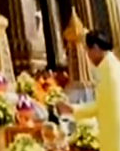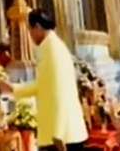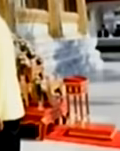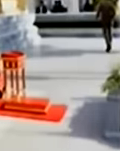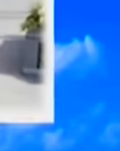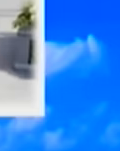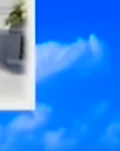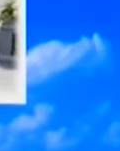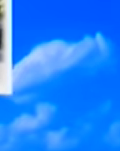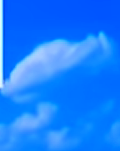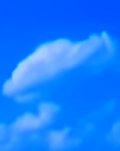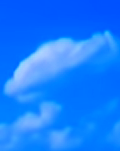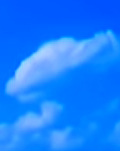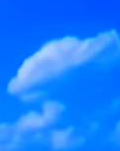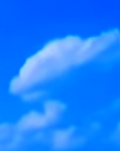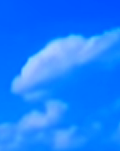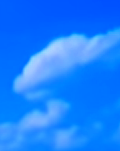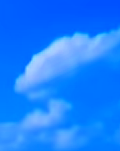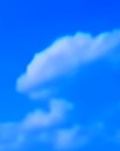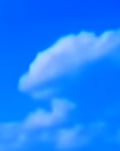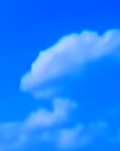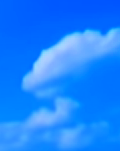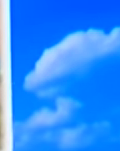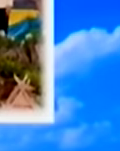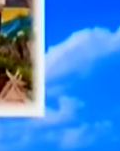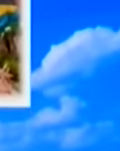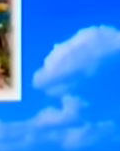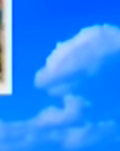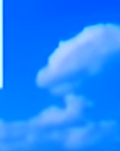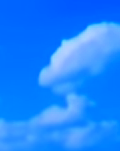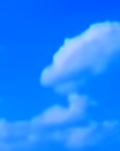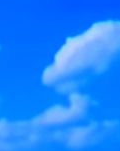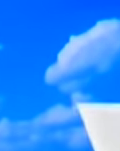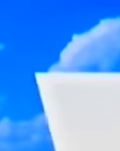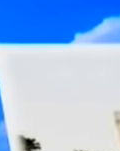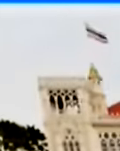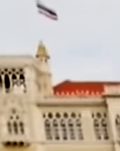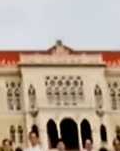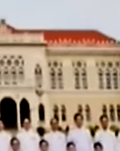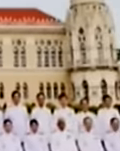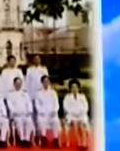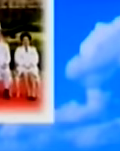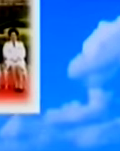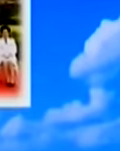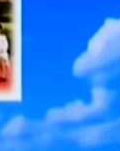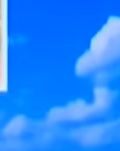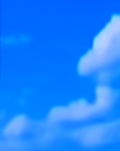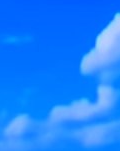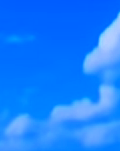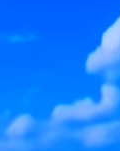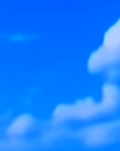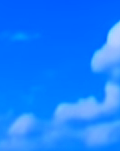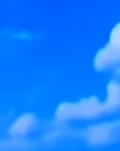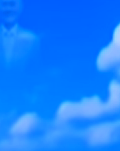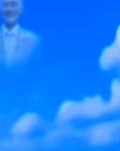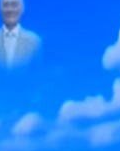แต่มีเพียงสองมือกับหนึ่งลมหายใจพลังคงไม่